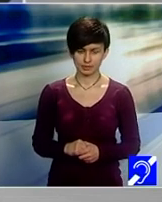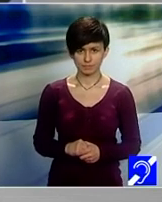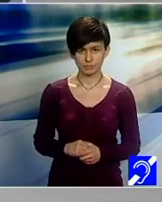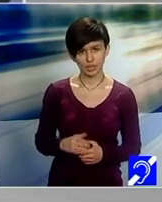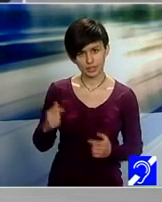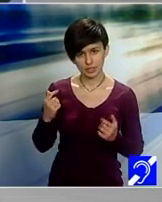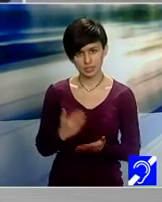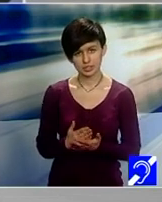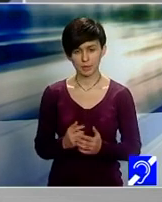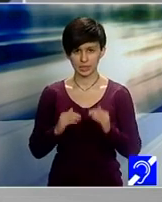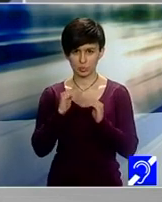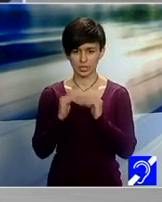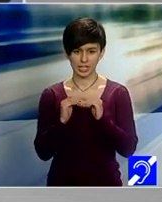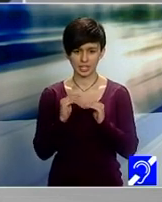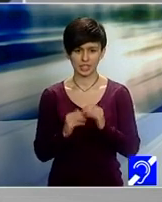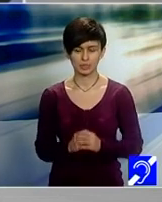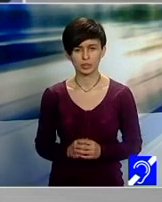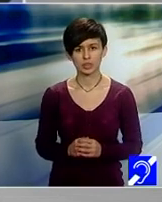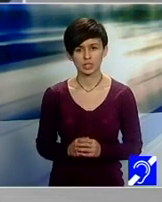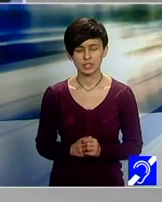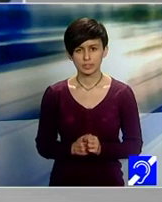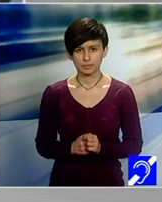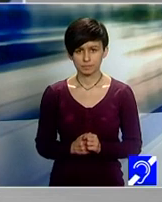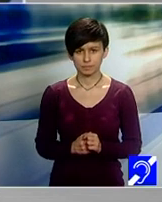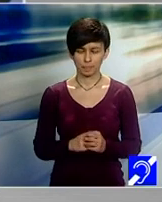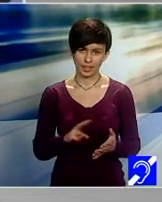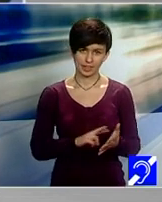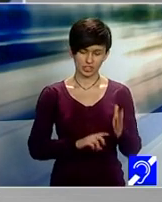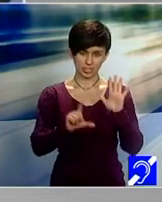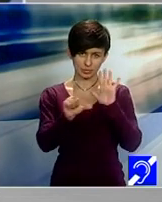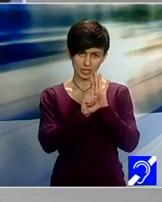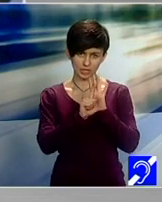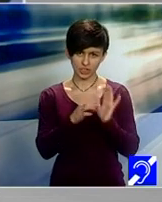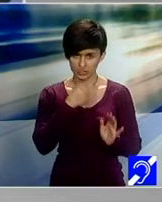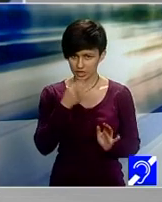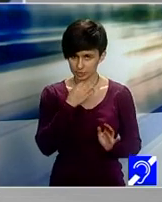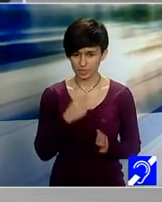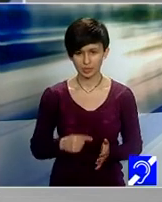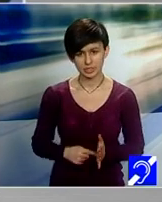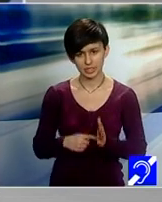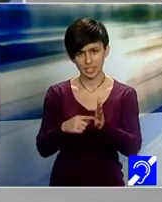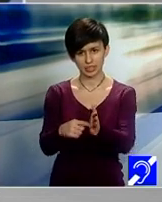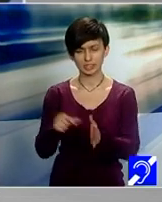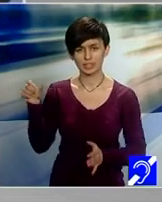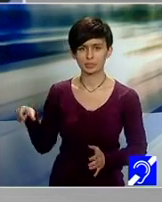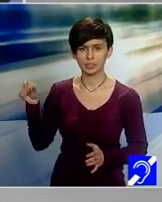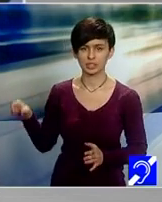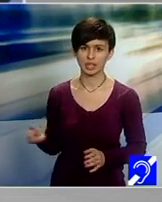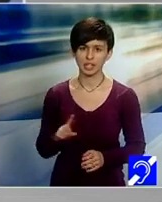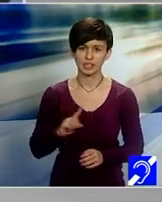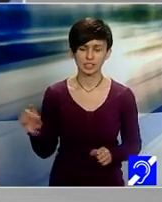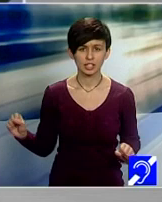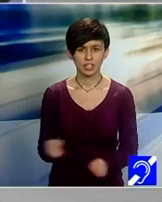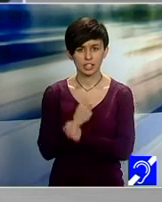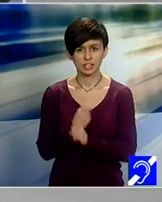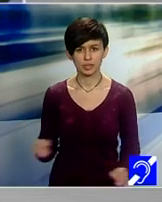contractual. Vine expunerea de motive a legii și ne spune că se adresează persoanelor care se află în imposibilitate de